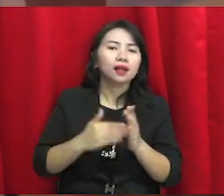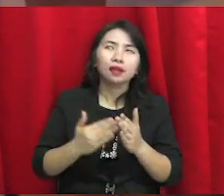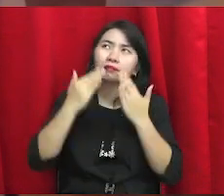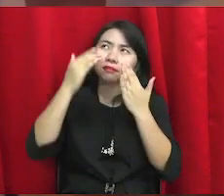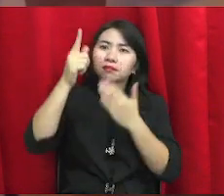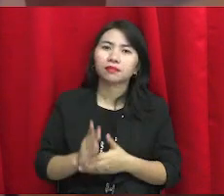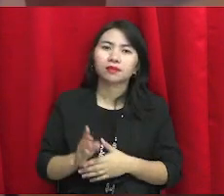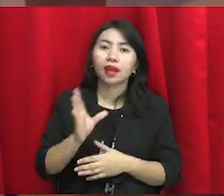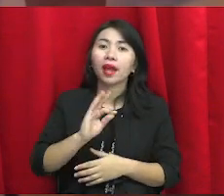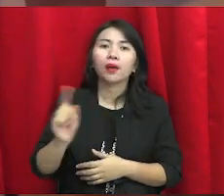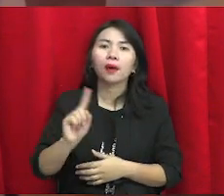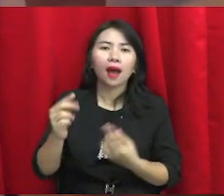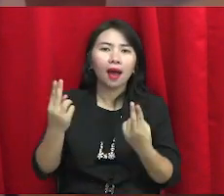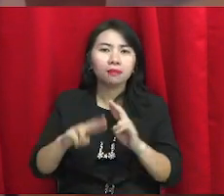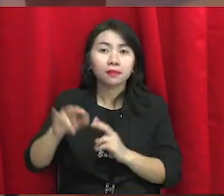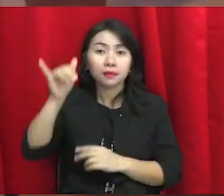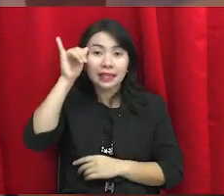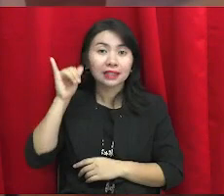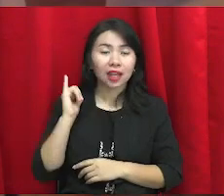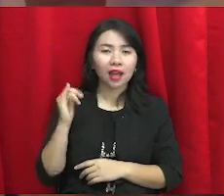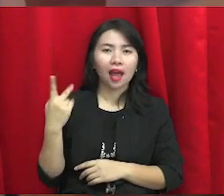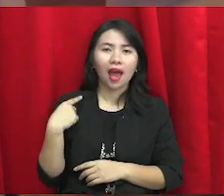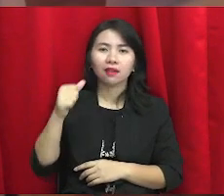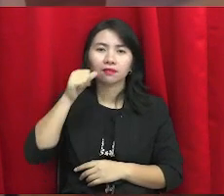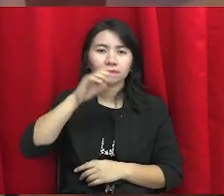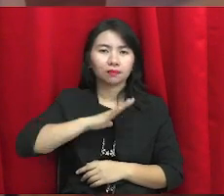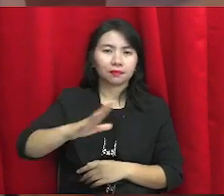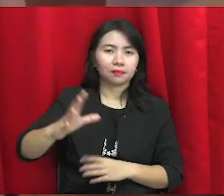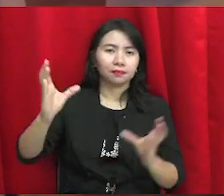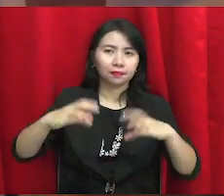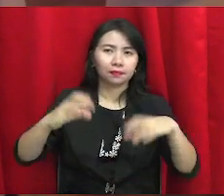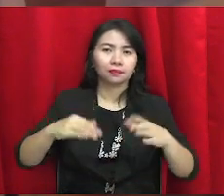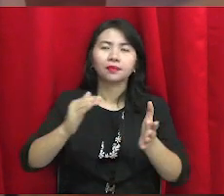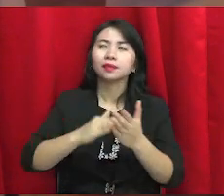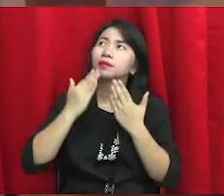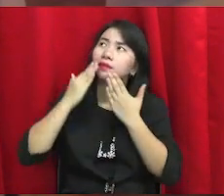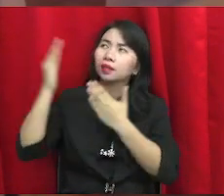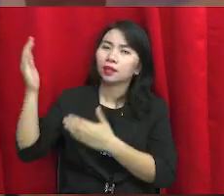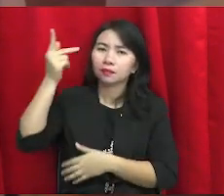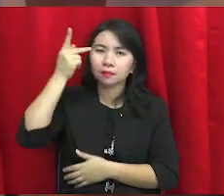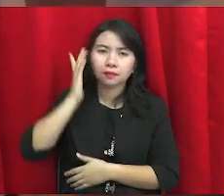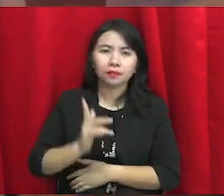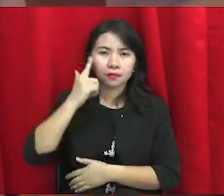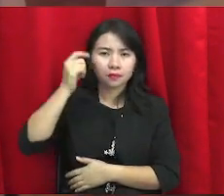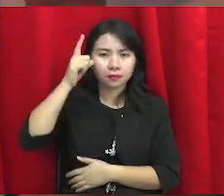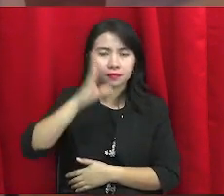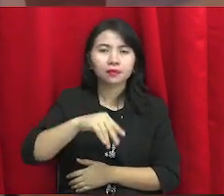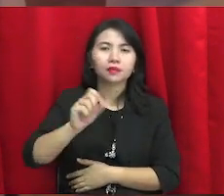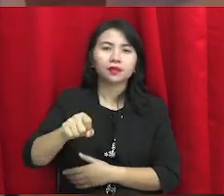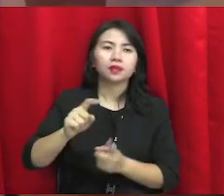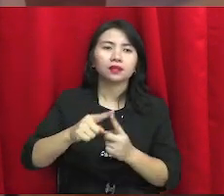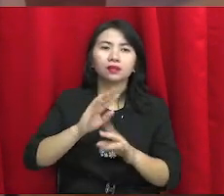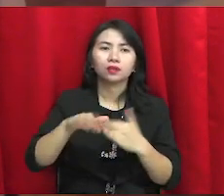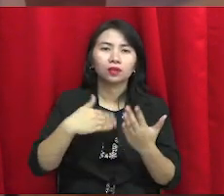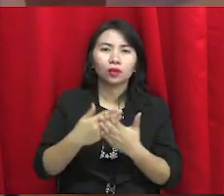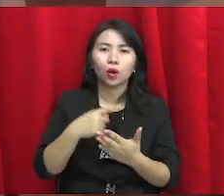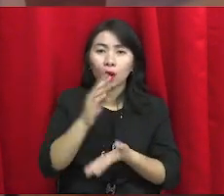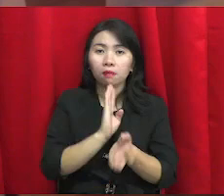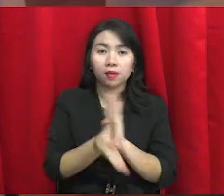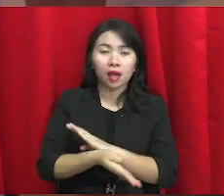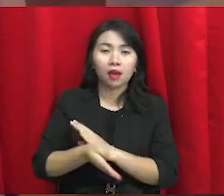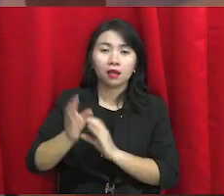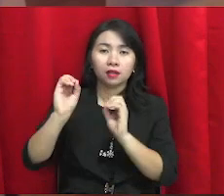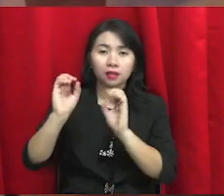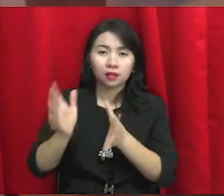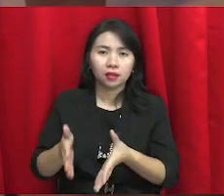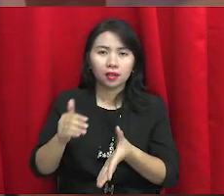sa nangyari kahapon na late Women's Conference. Thank you po, Pastor Hill. At right, sa lahat po ng aming naging speaker,